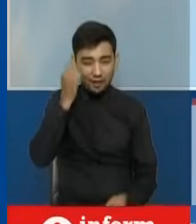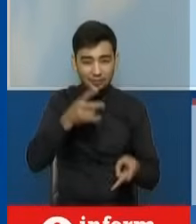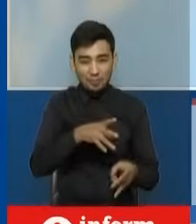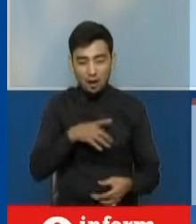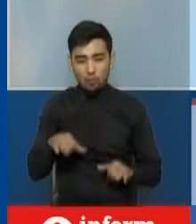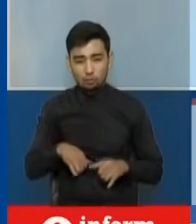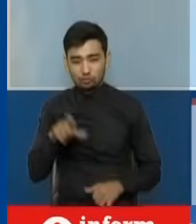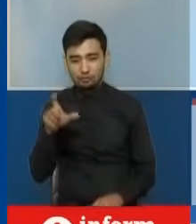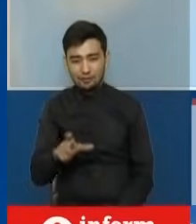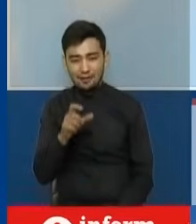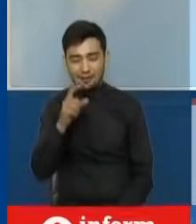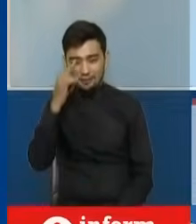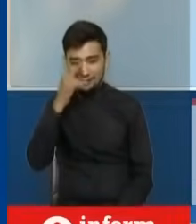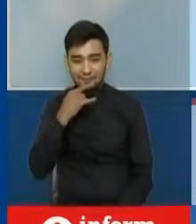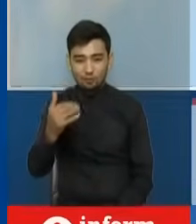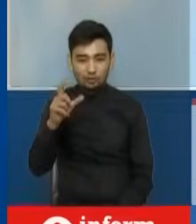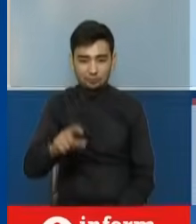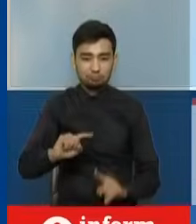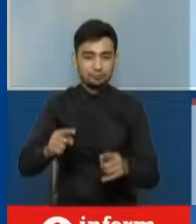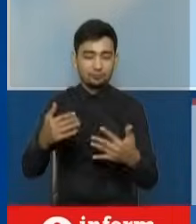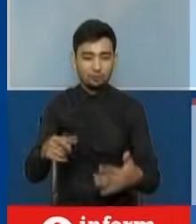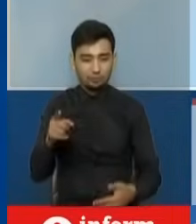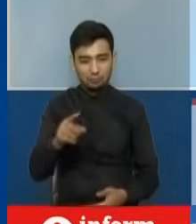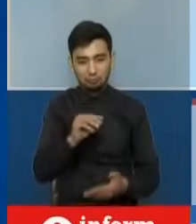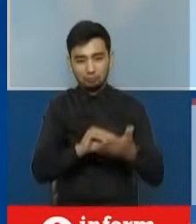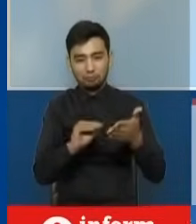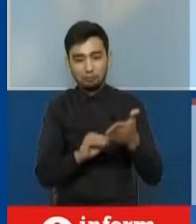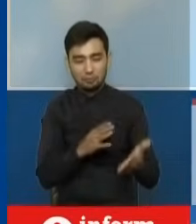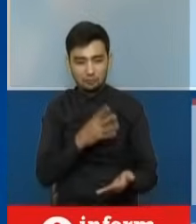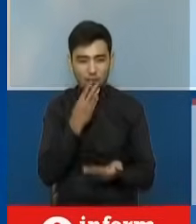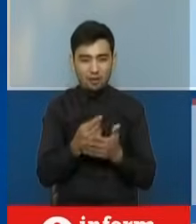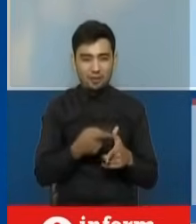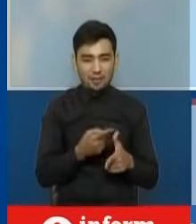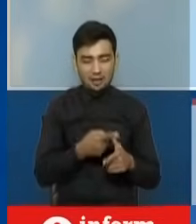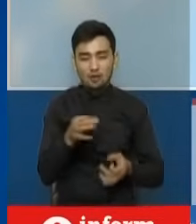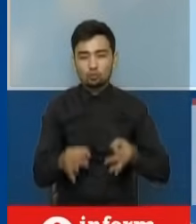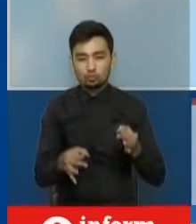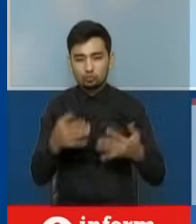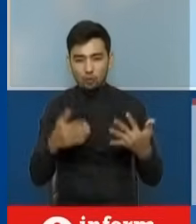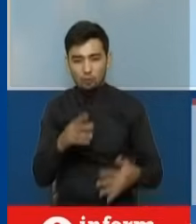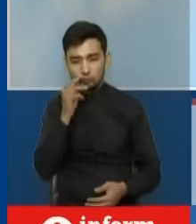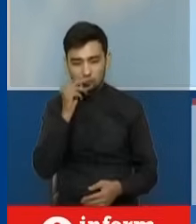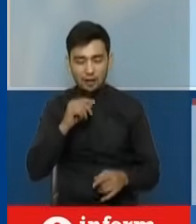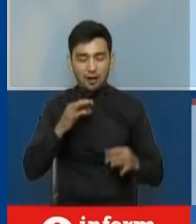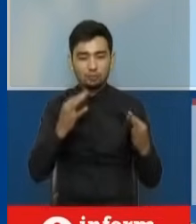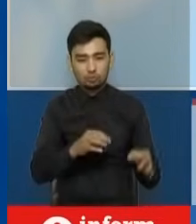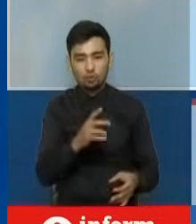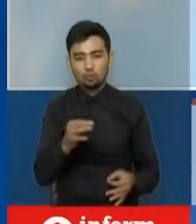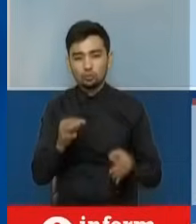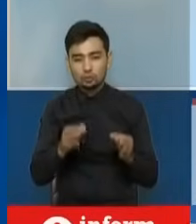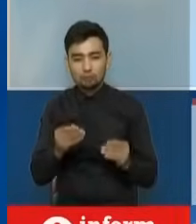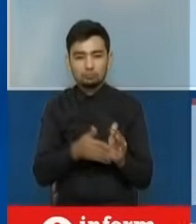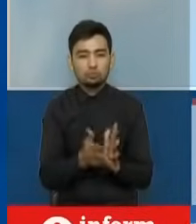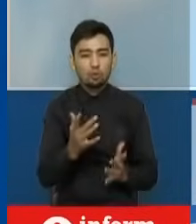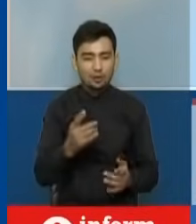оказался казахстанец, его задержали. В МИД рассказали, что сейчас мужчину отпустили, будет суд. Правда, точную сумму ущерба озвучат после